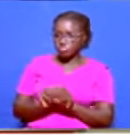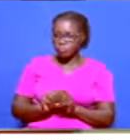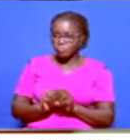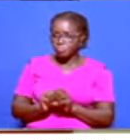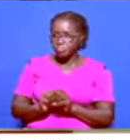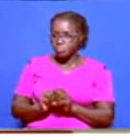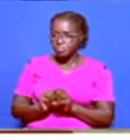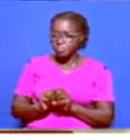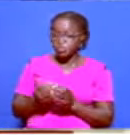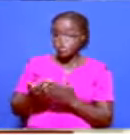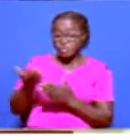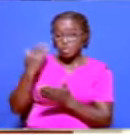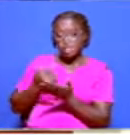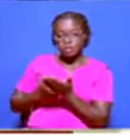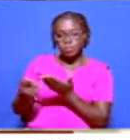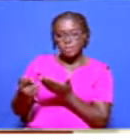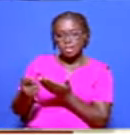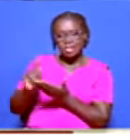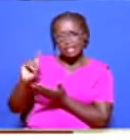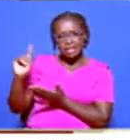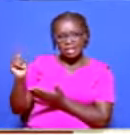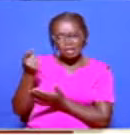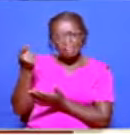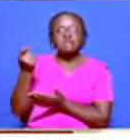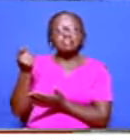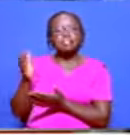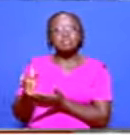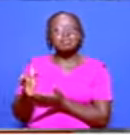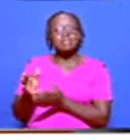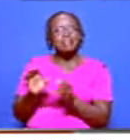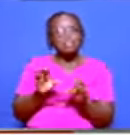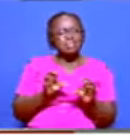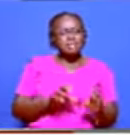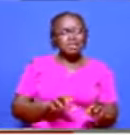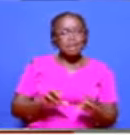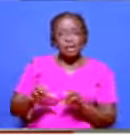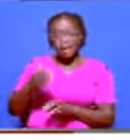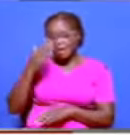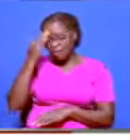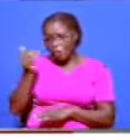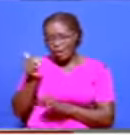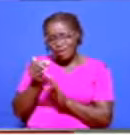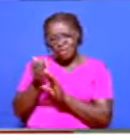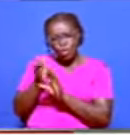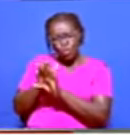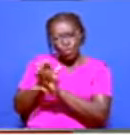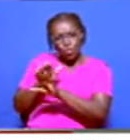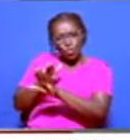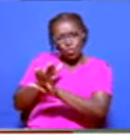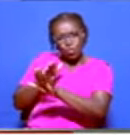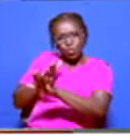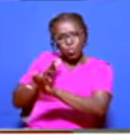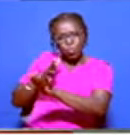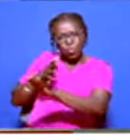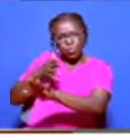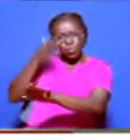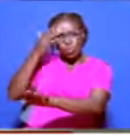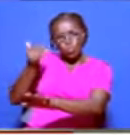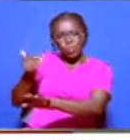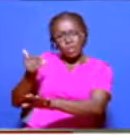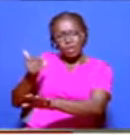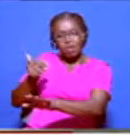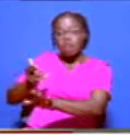Tangu wiki iliyopita wa Kenya wamekuwa wakikumbwa na uhaba wa mafuta, huku foleni ndefu na vituo vitupu vya mafuta